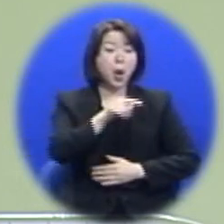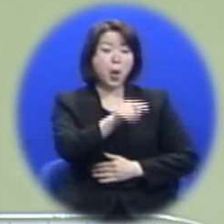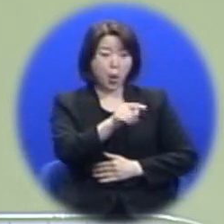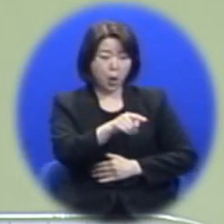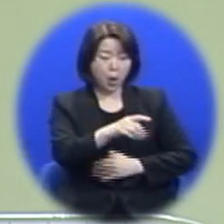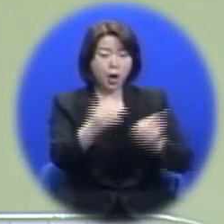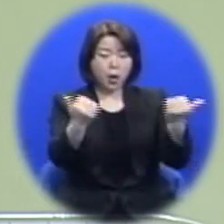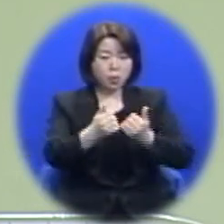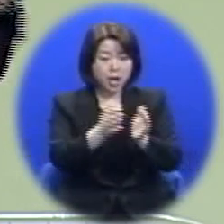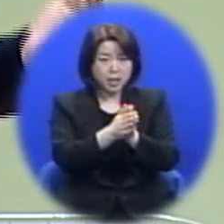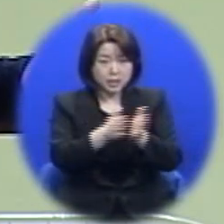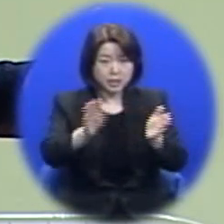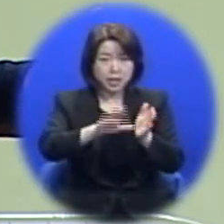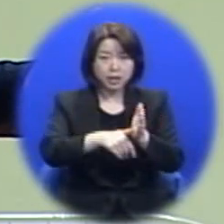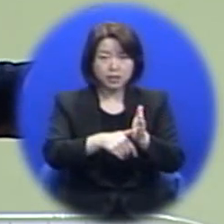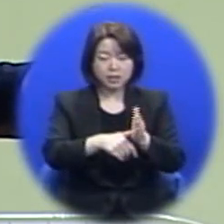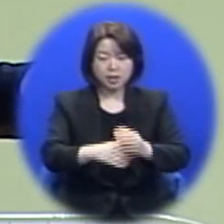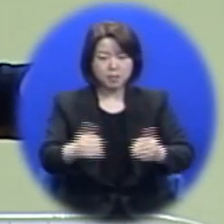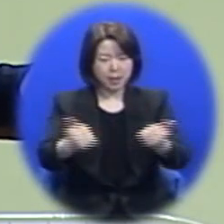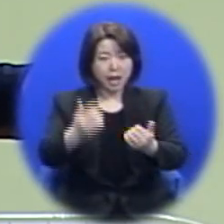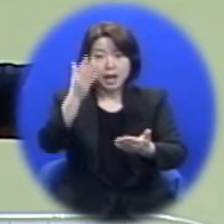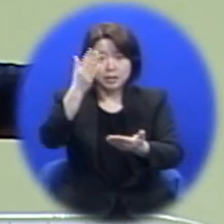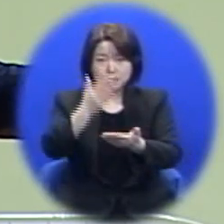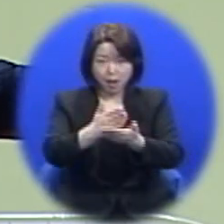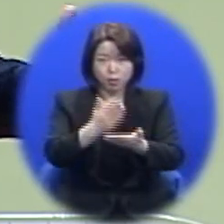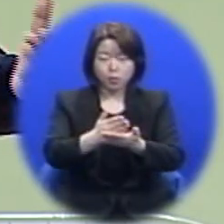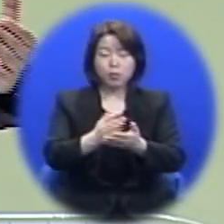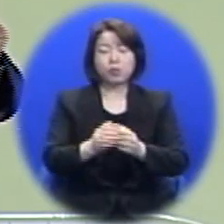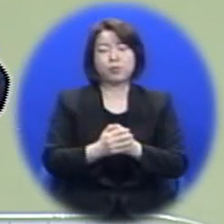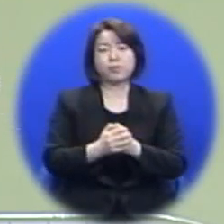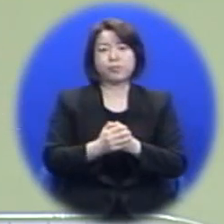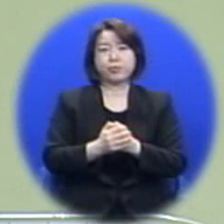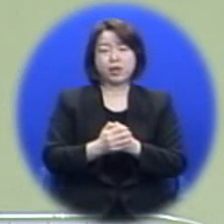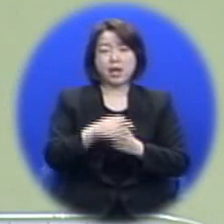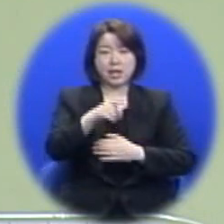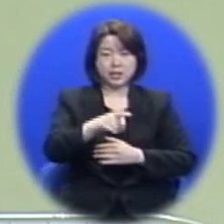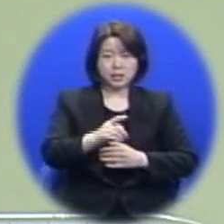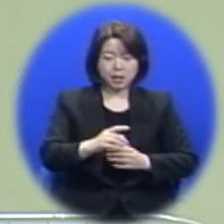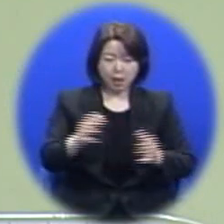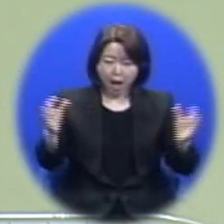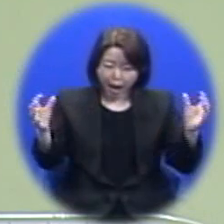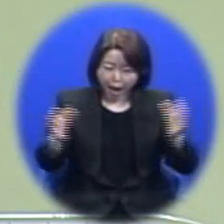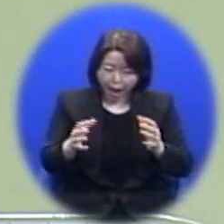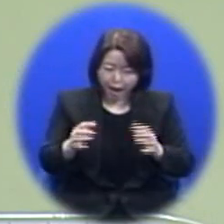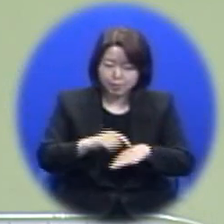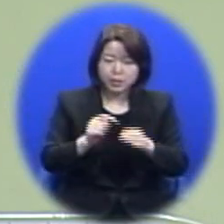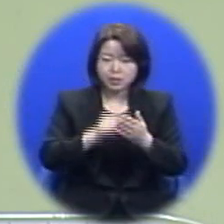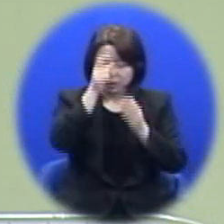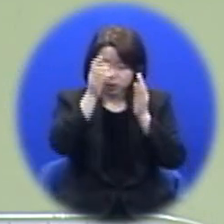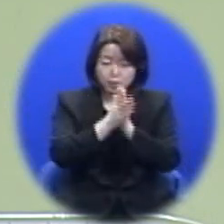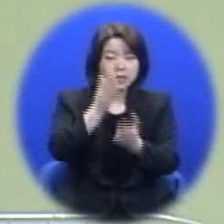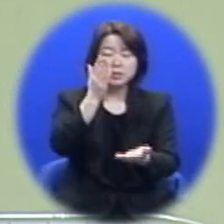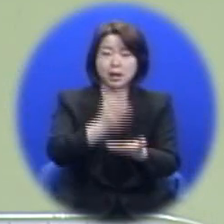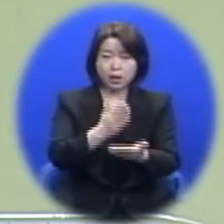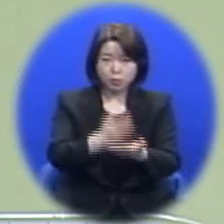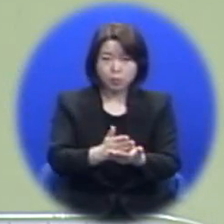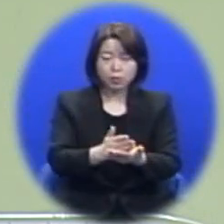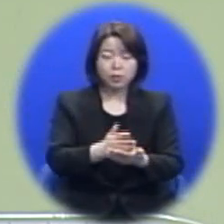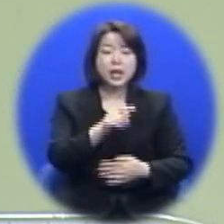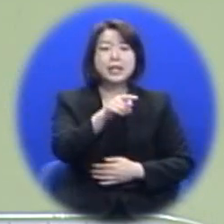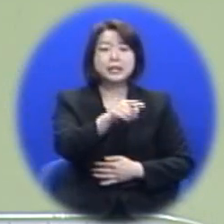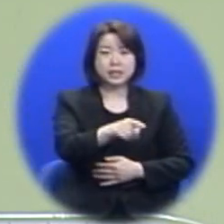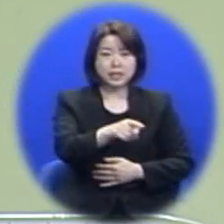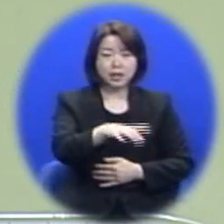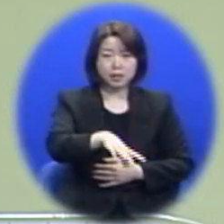때 토론 부터 하지 말 그럼 또 우리 합심해서 기도 하자 이렇게도 하지 말고 너가